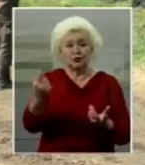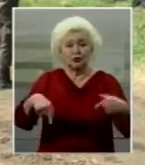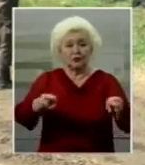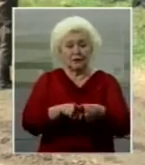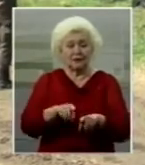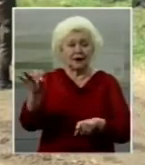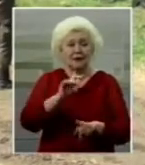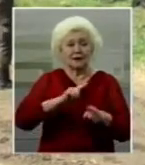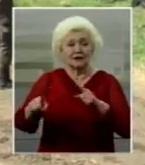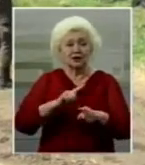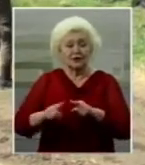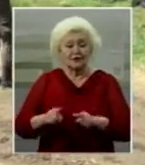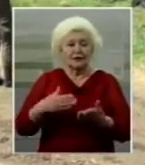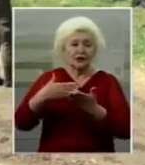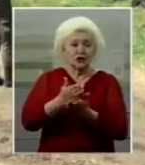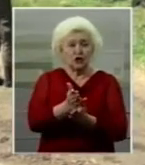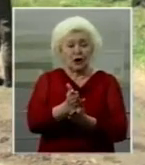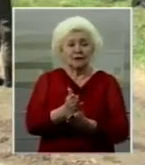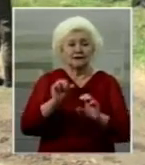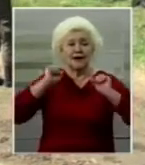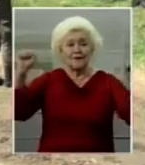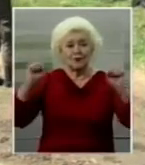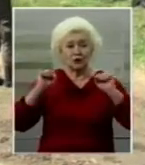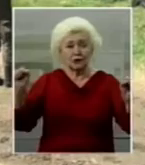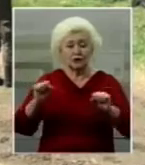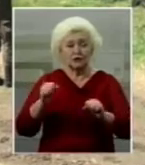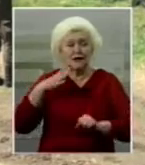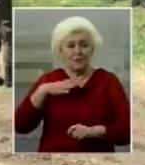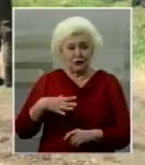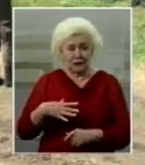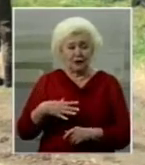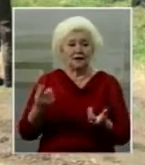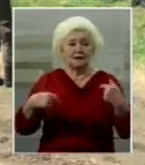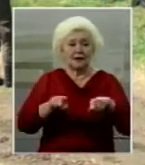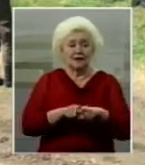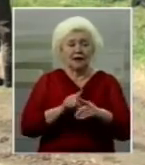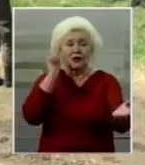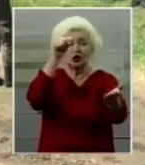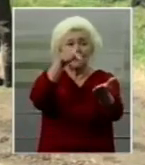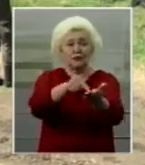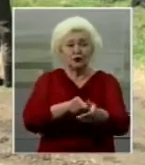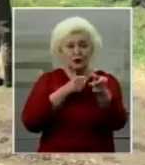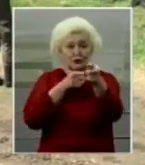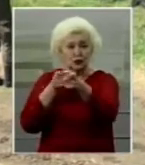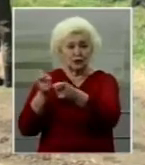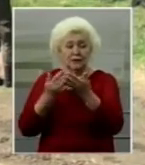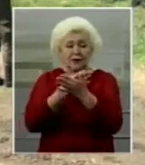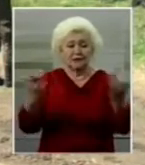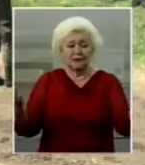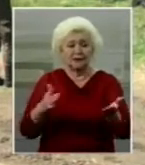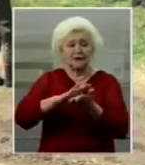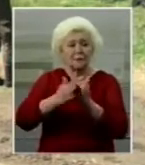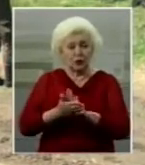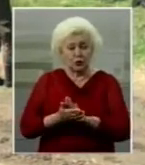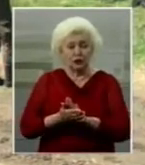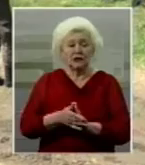і швидкісні якості фізичні, витривалість, так і влучність у стрільбі з різних положень.